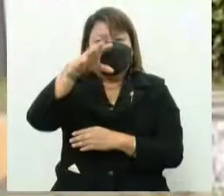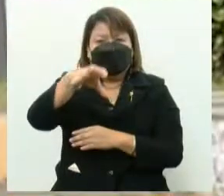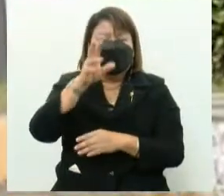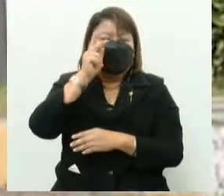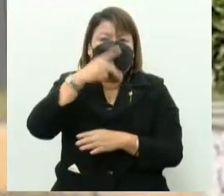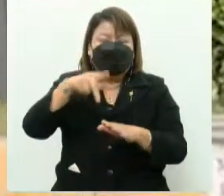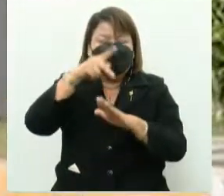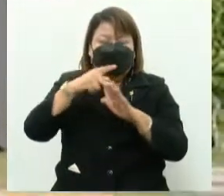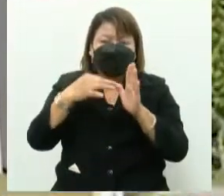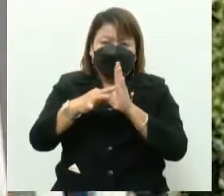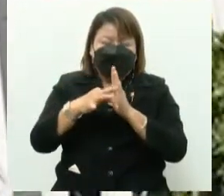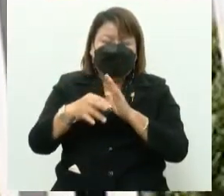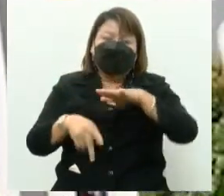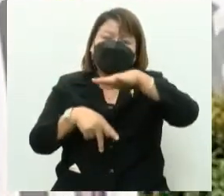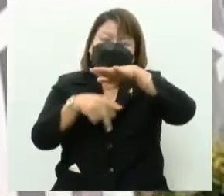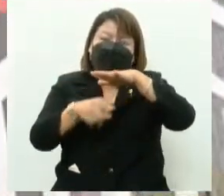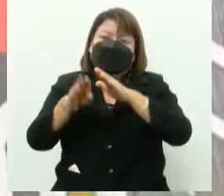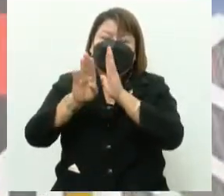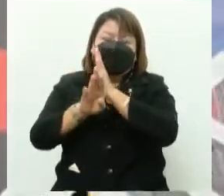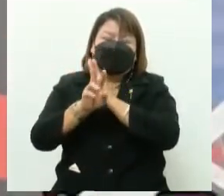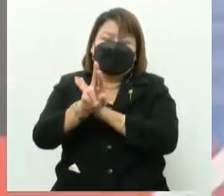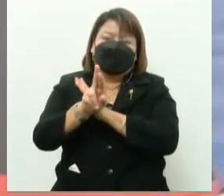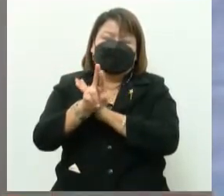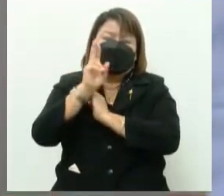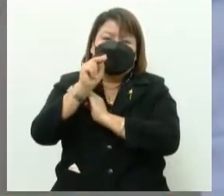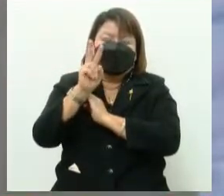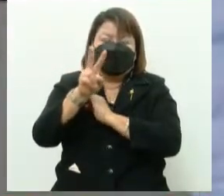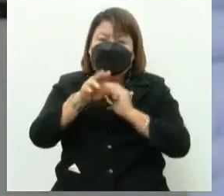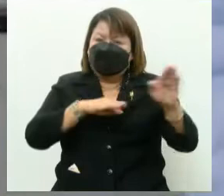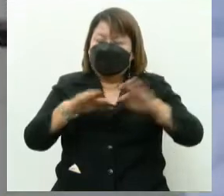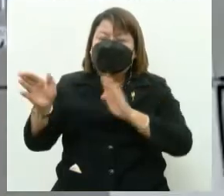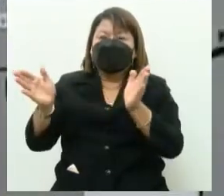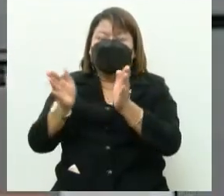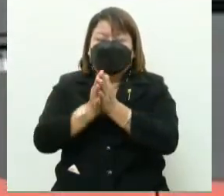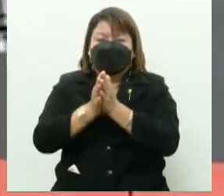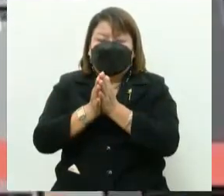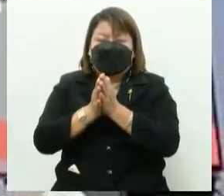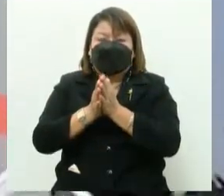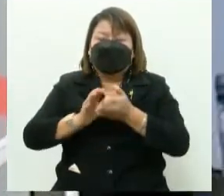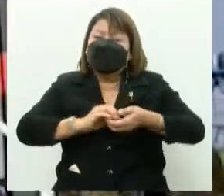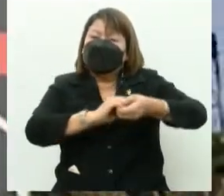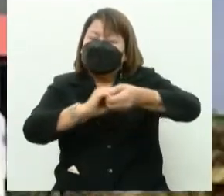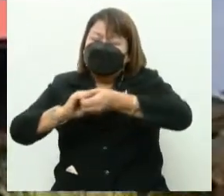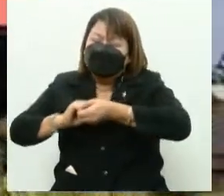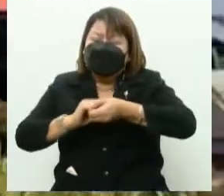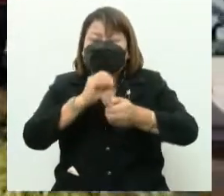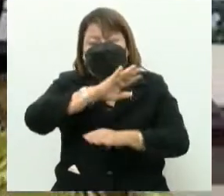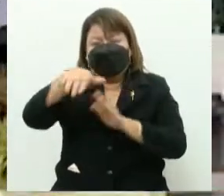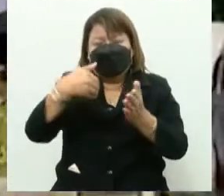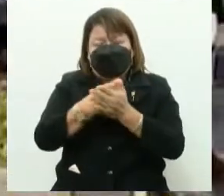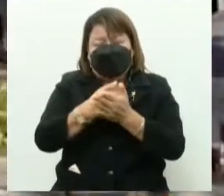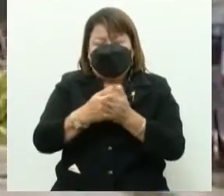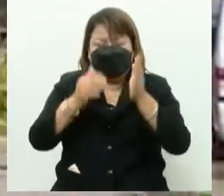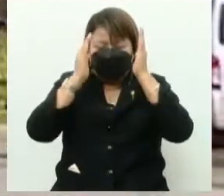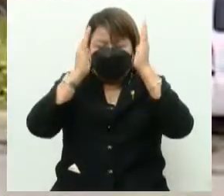ขตพื้นที่การศึกษาประถมศึกษาบุรีรัมย์เขต2พร้อมร่วมมือกับภาคีเครือข่ายทุกภาคส่วนมุ่งมั่น